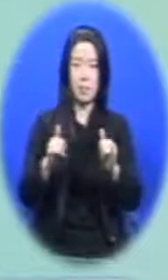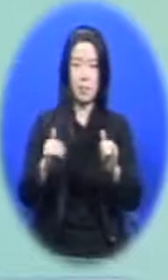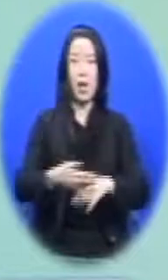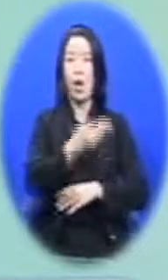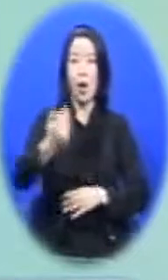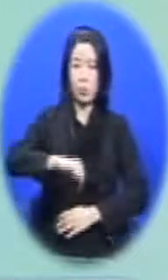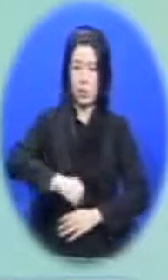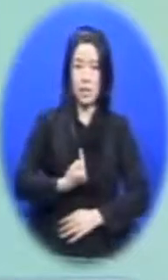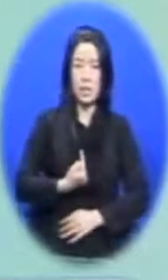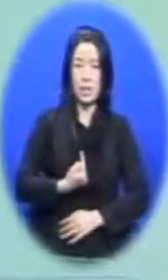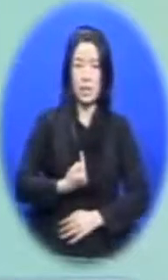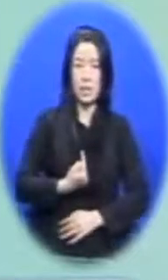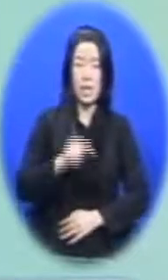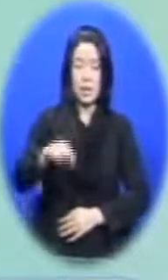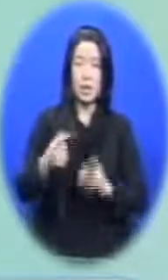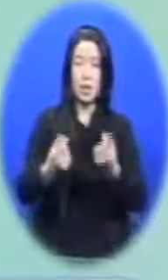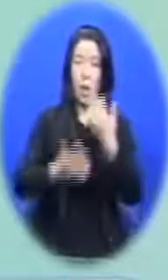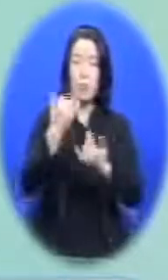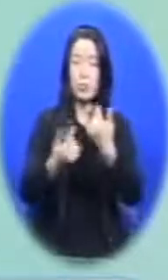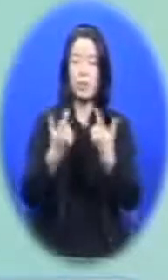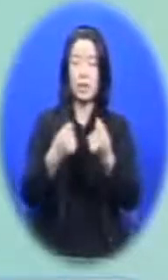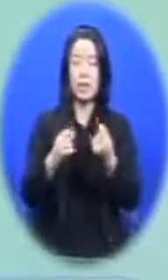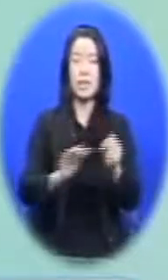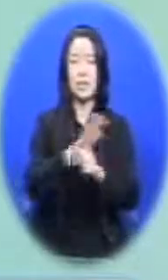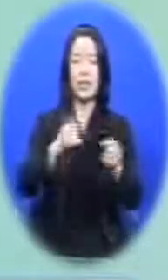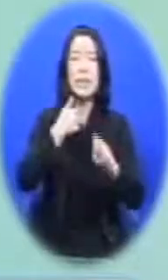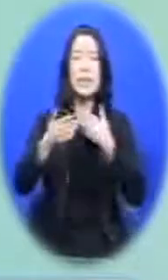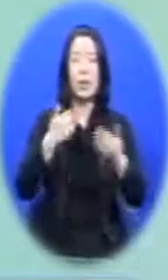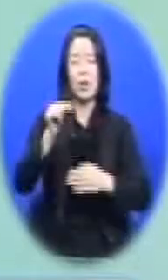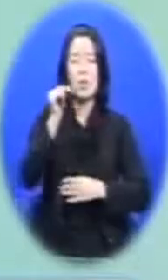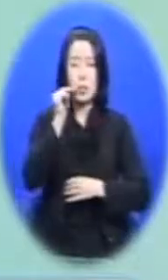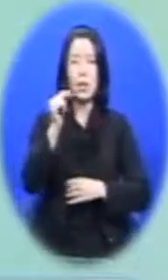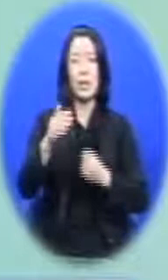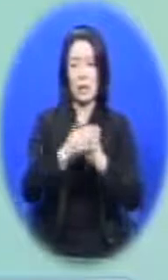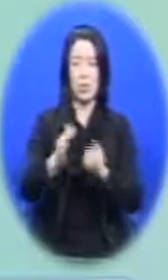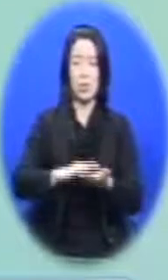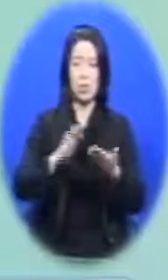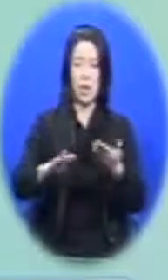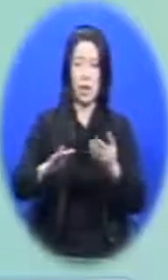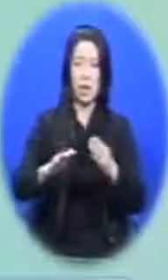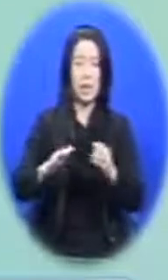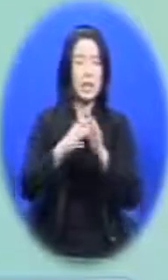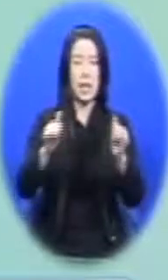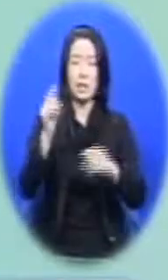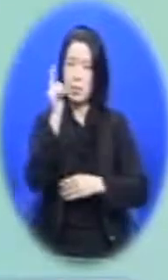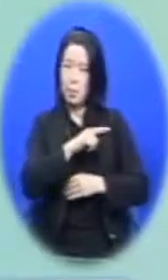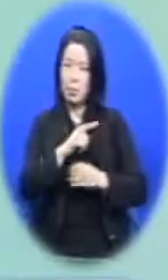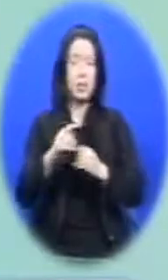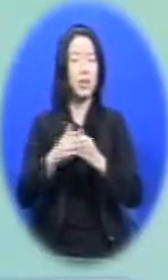여러분 자신이 그런 불과 같은 사랑을 경험을 못하고 있기 때문입니다. 사람이 나빠서 그런 게